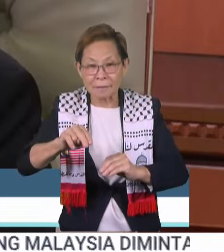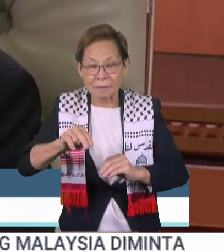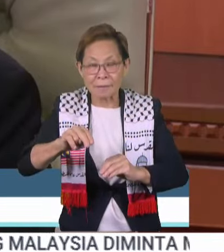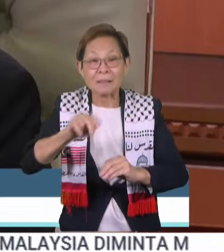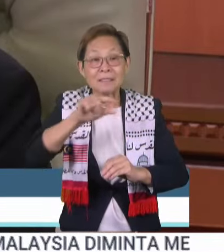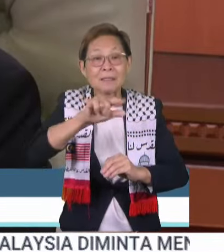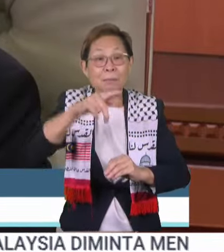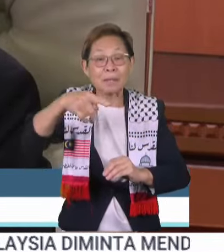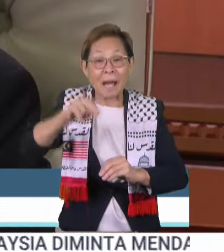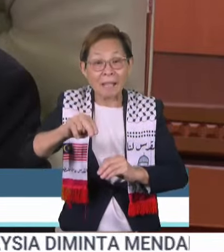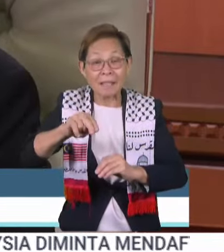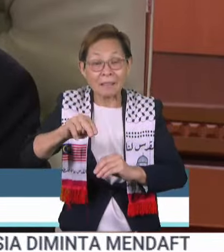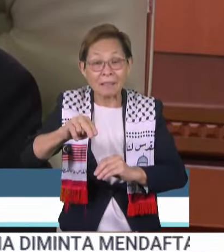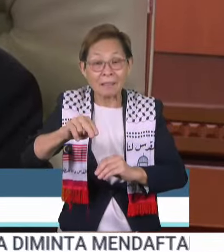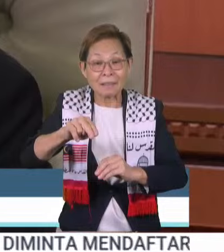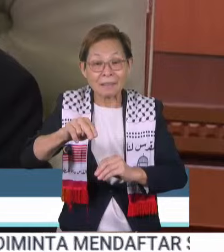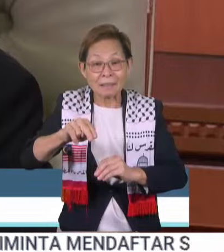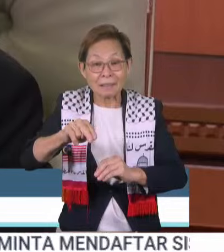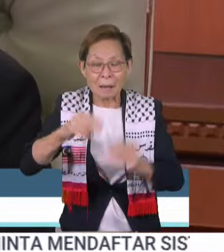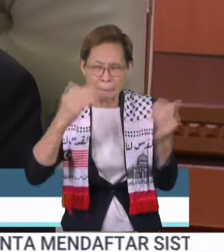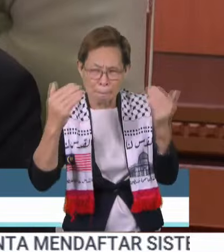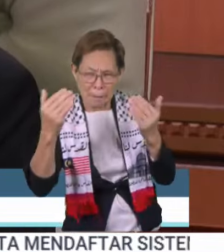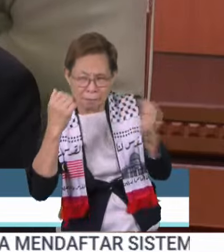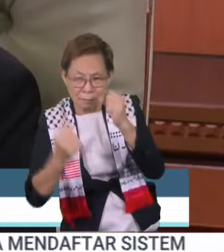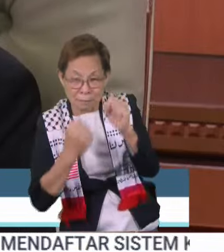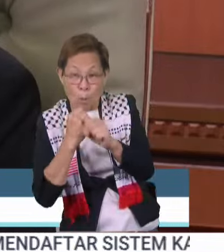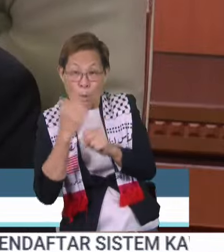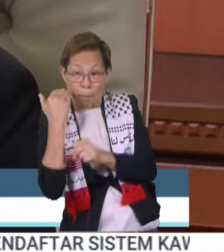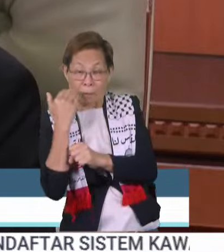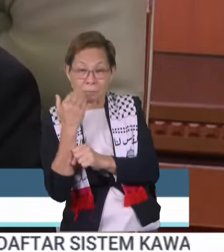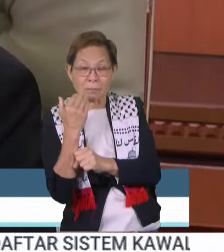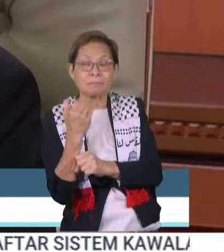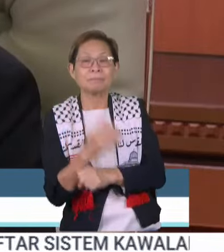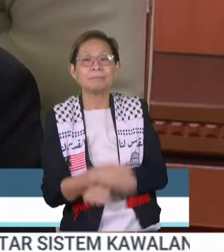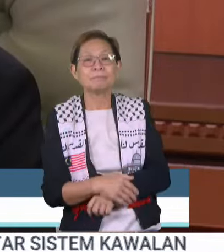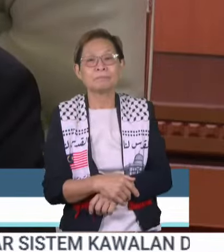Negeri berbanding tahun lepas. Nilai